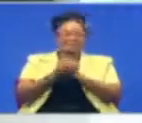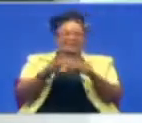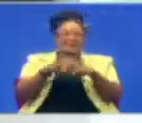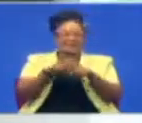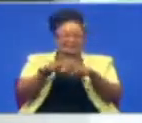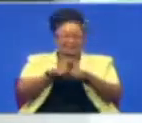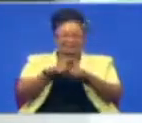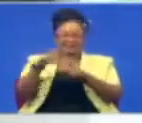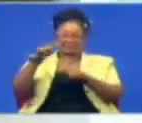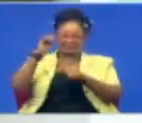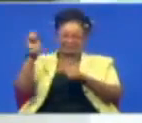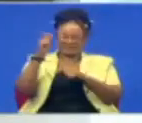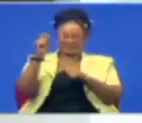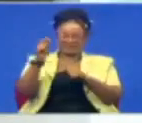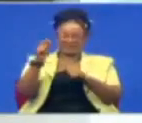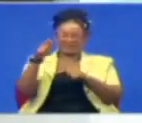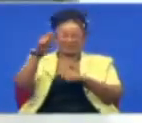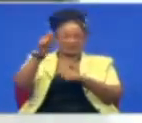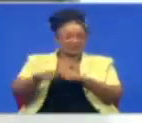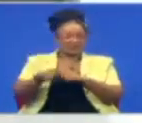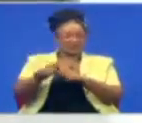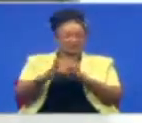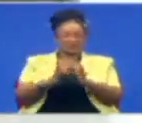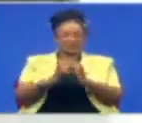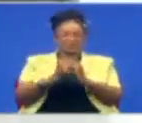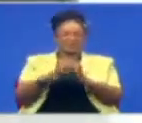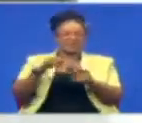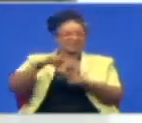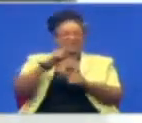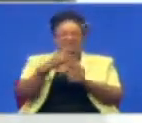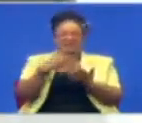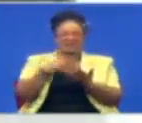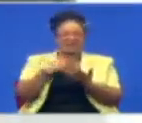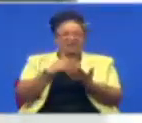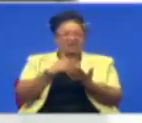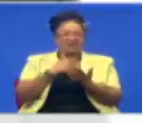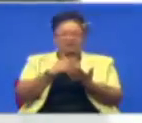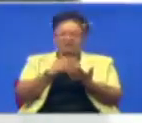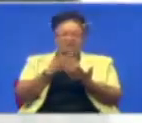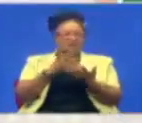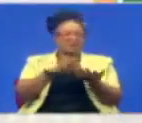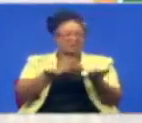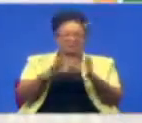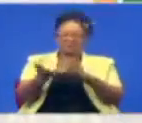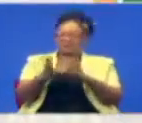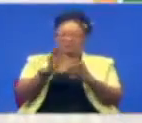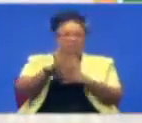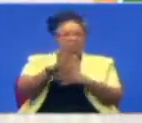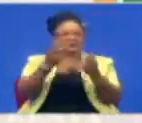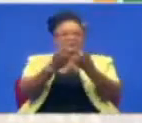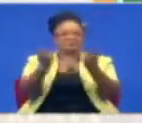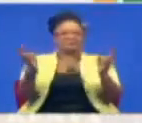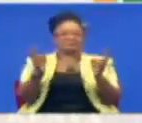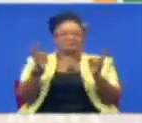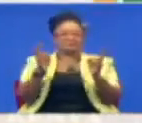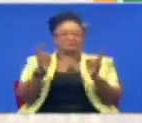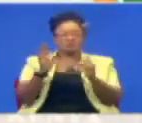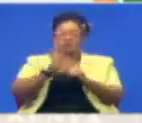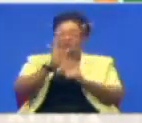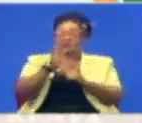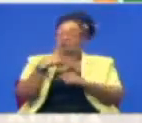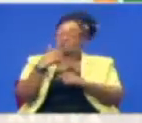ya rufaa na jaji, Ouko hakuwa na kikao tambarare mbele ya tume ya mahakama. There are those who think we should